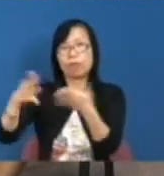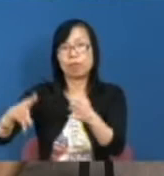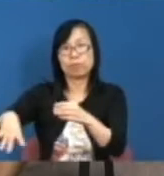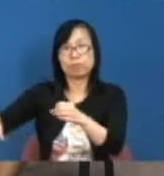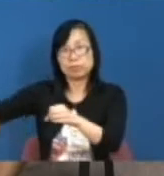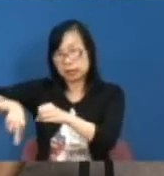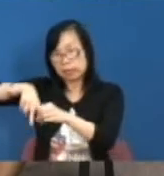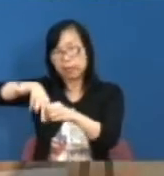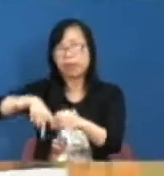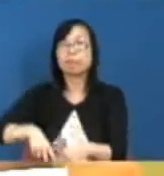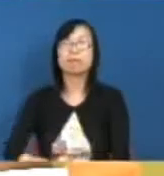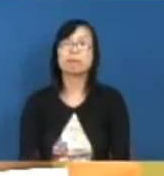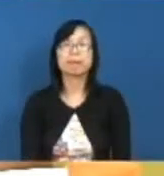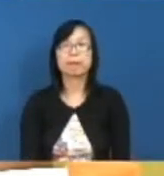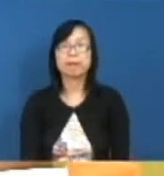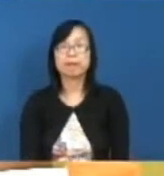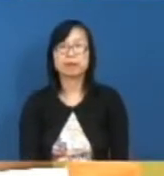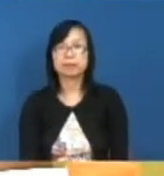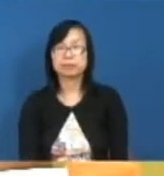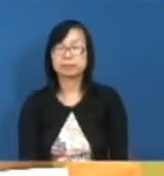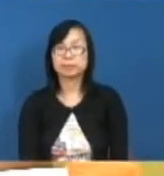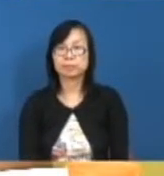即係咁嘅思維，即係我覺得。